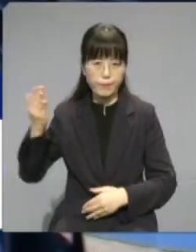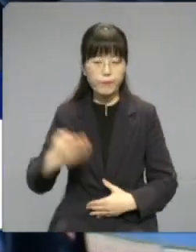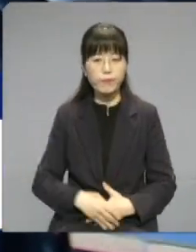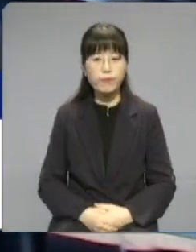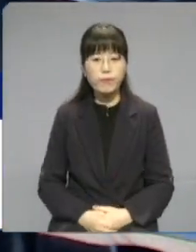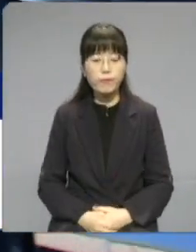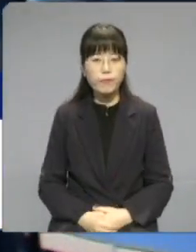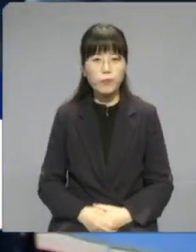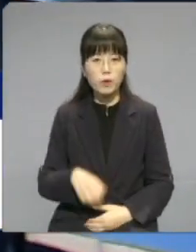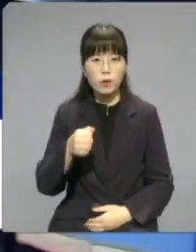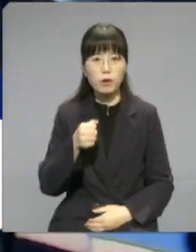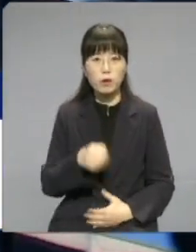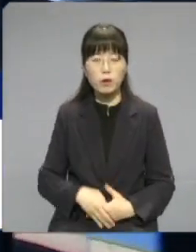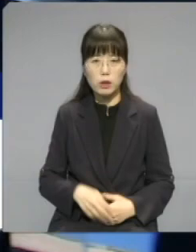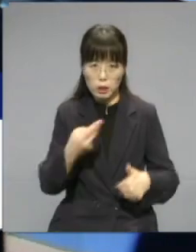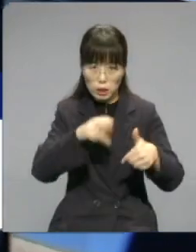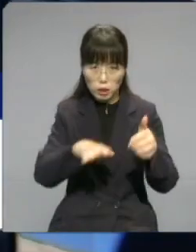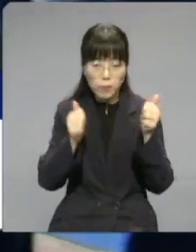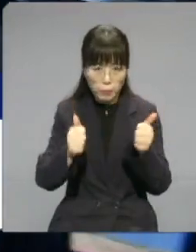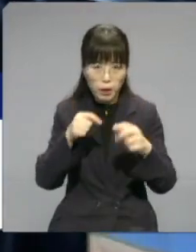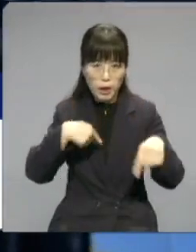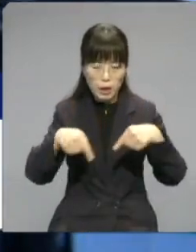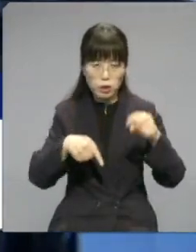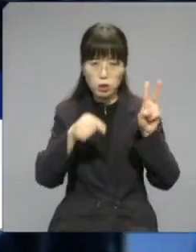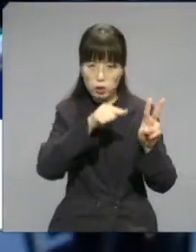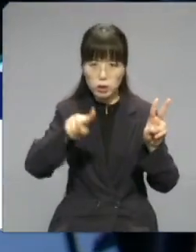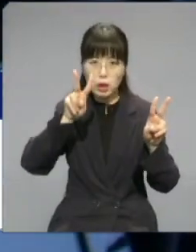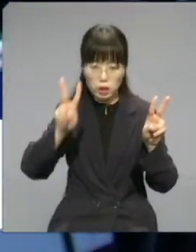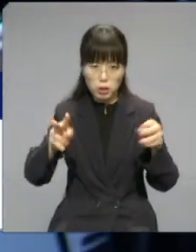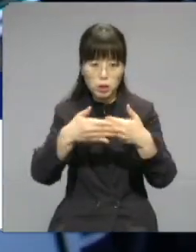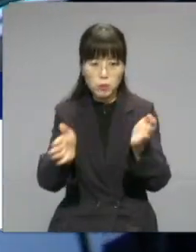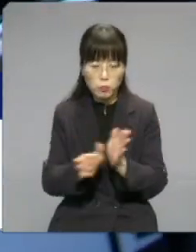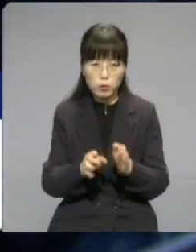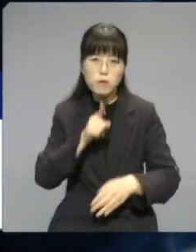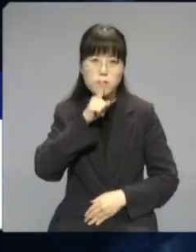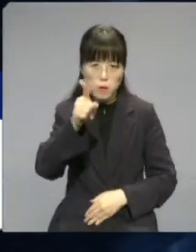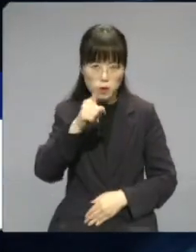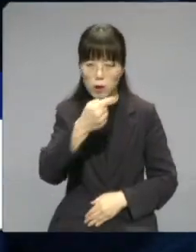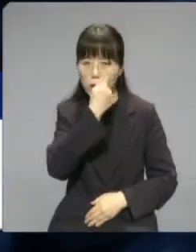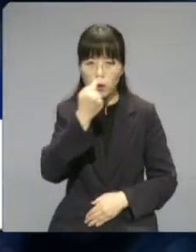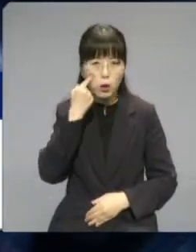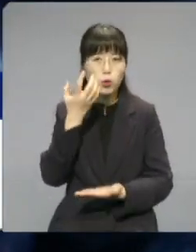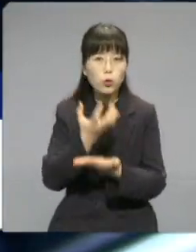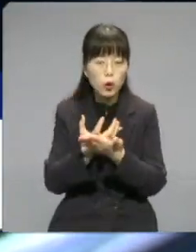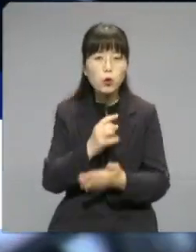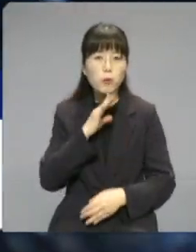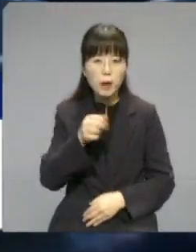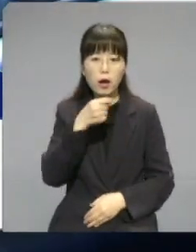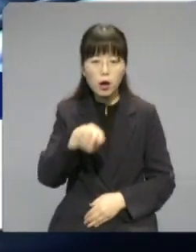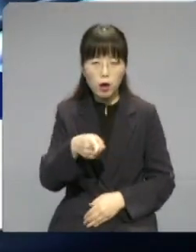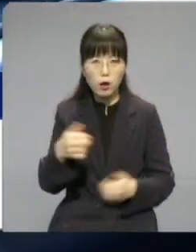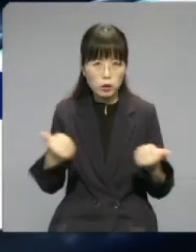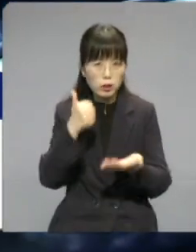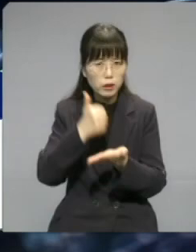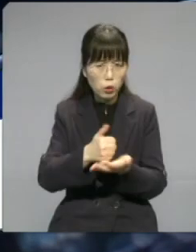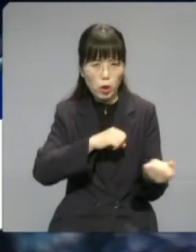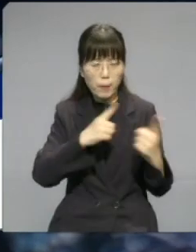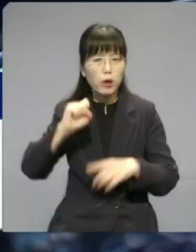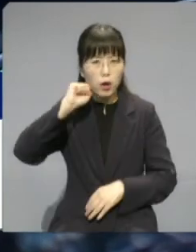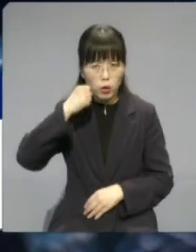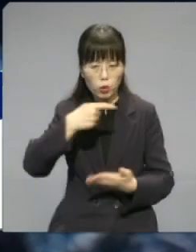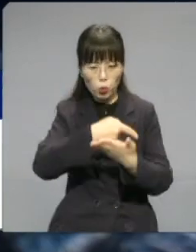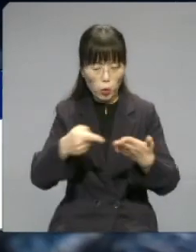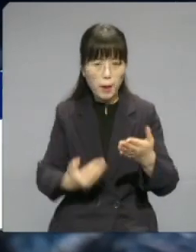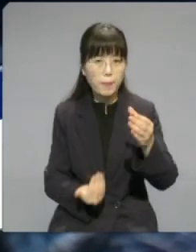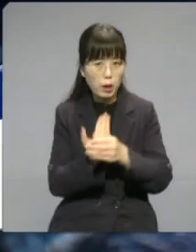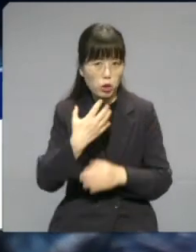기각됐습니다. 인천지법 행정 1회 2부는 제출된 소명자료만으로 허 전 의장이 회복하기 어려운 손해가